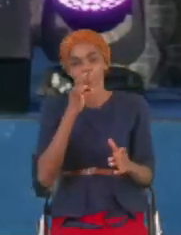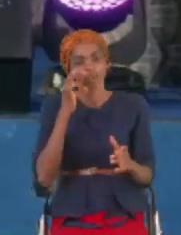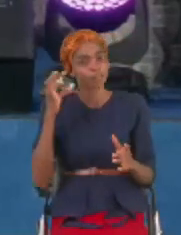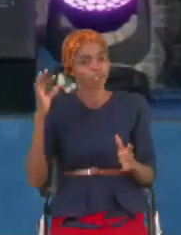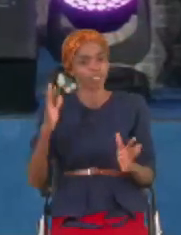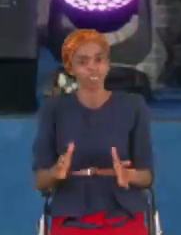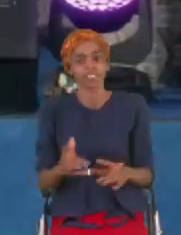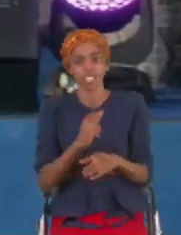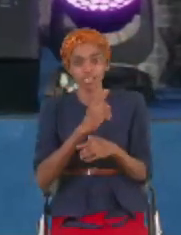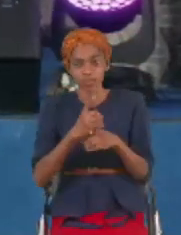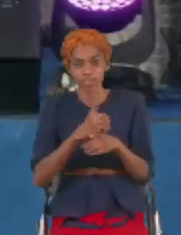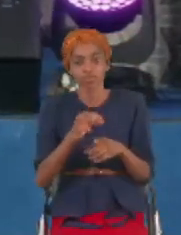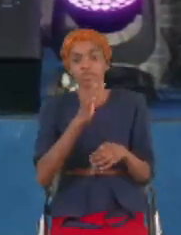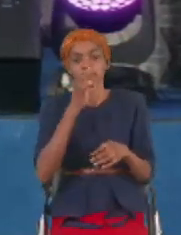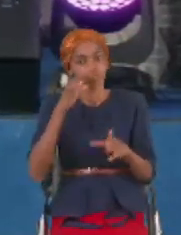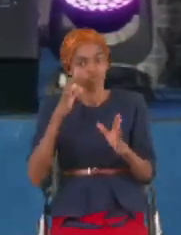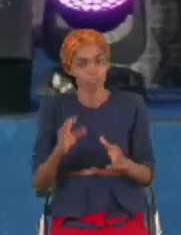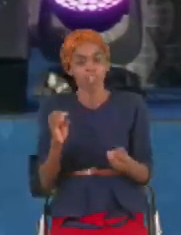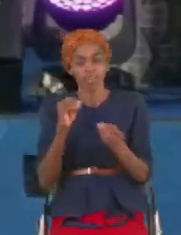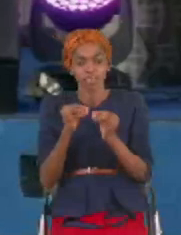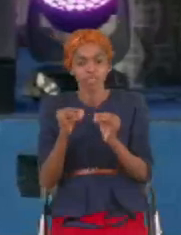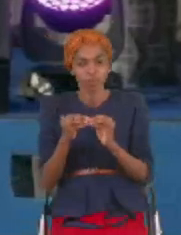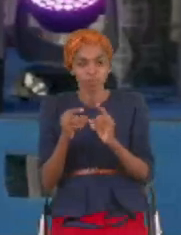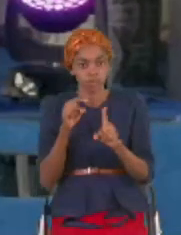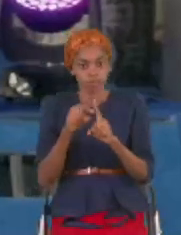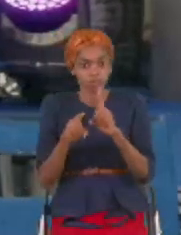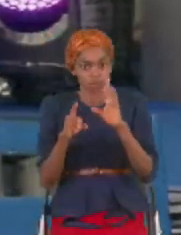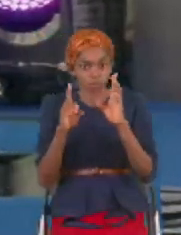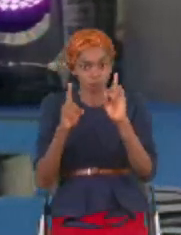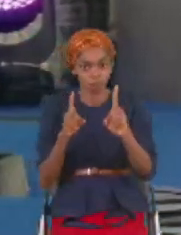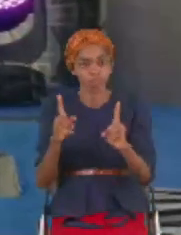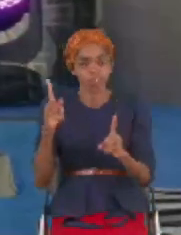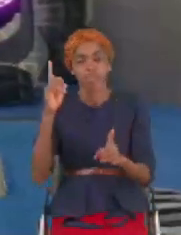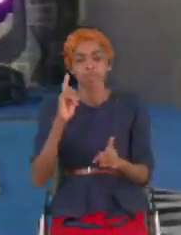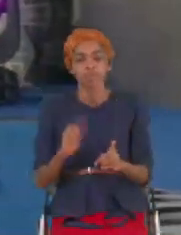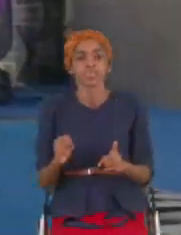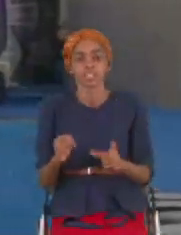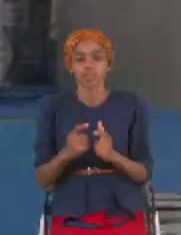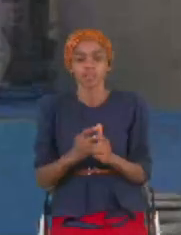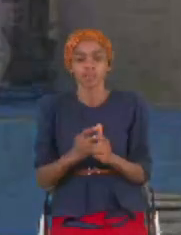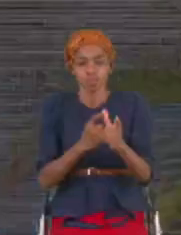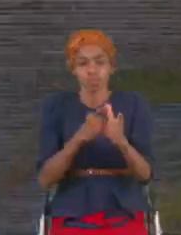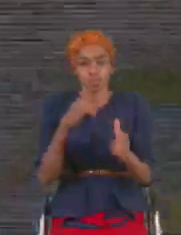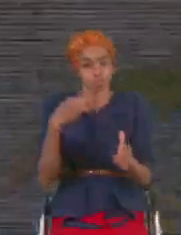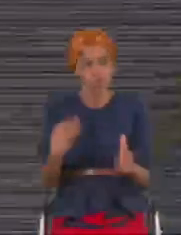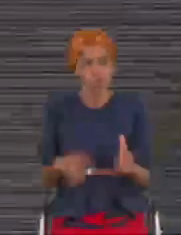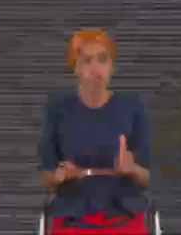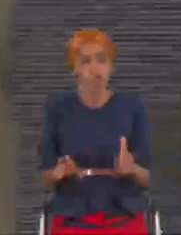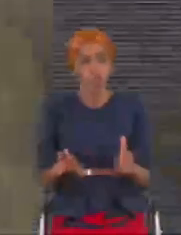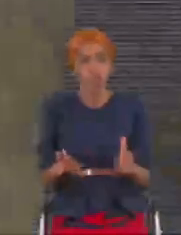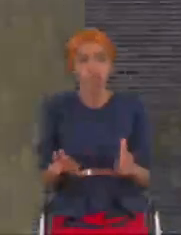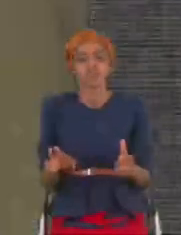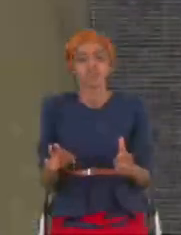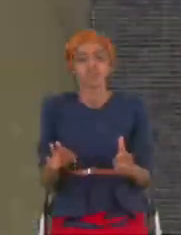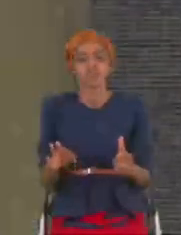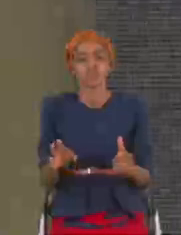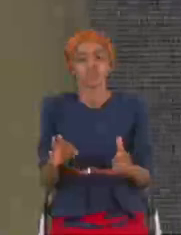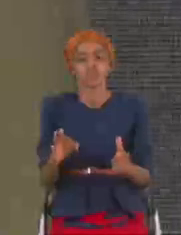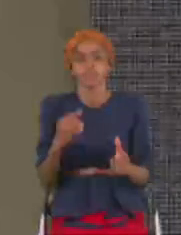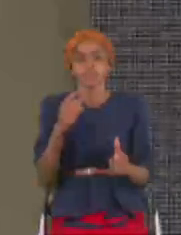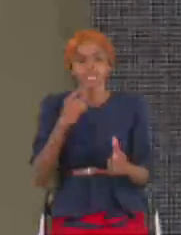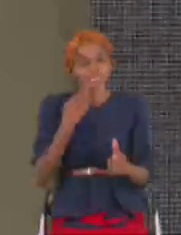dédié voyons les 1 à 1 la peau chute des enseignants délit gens vous voyant les